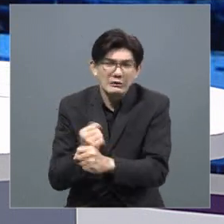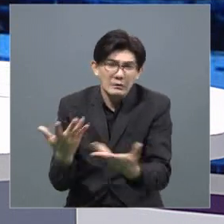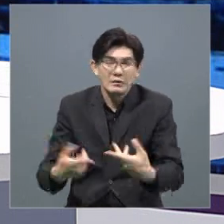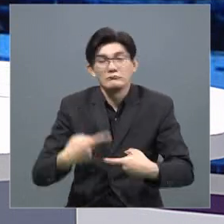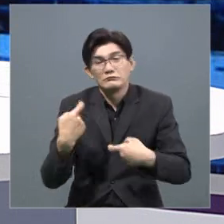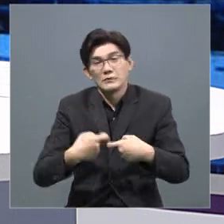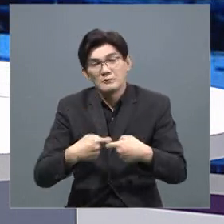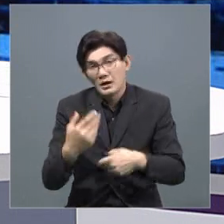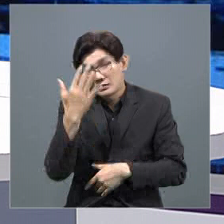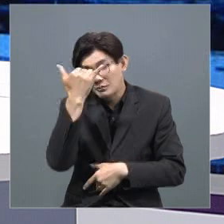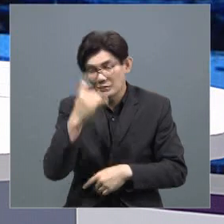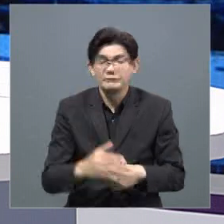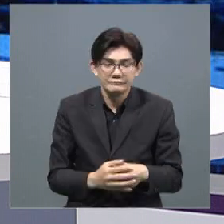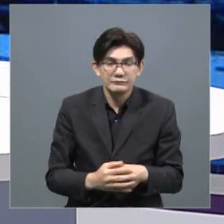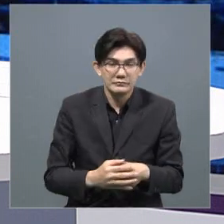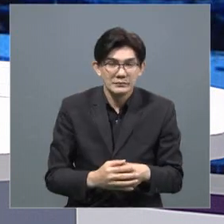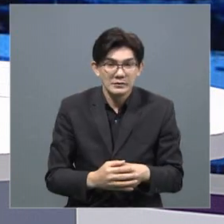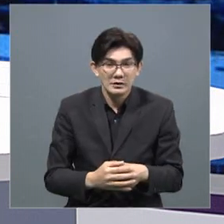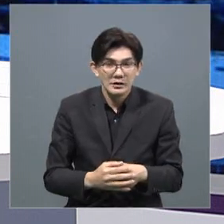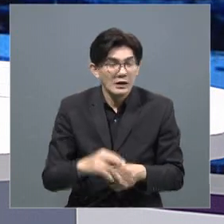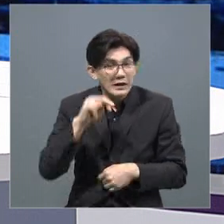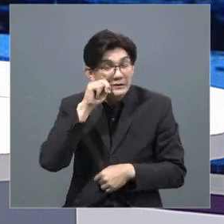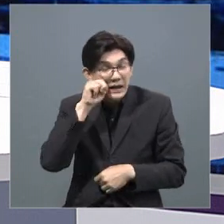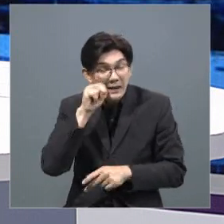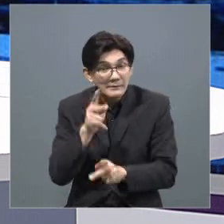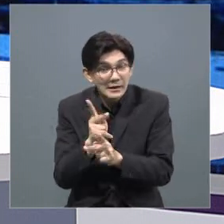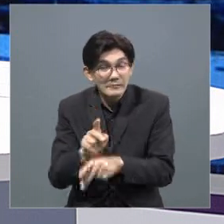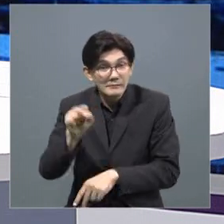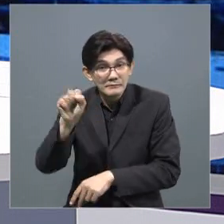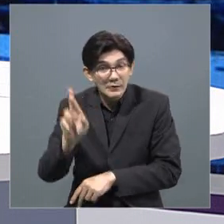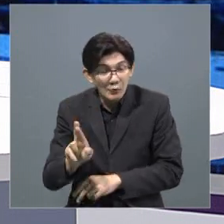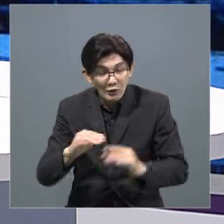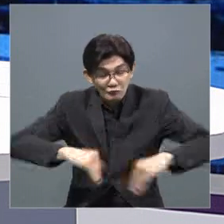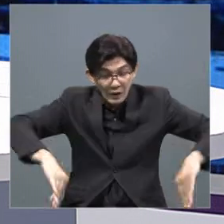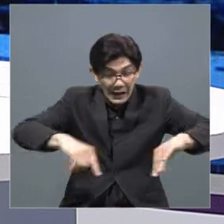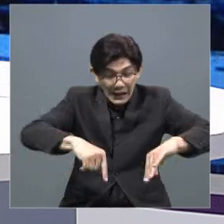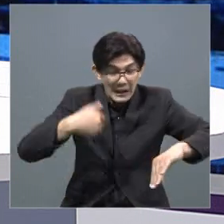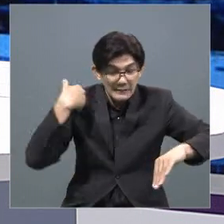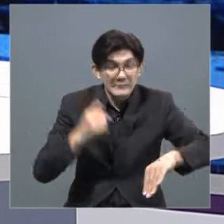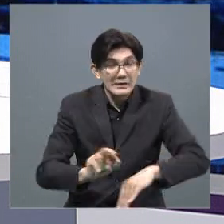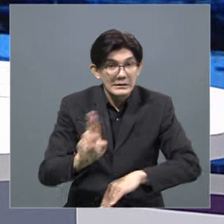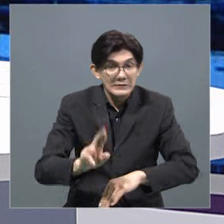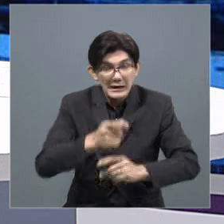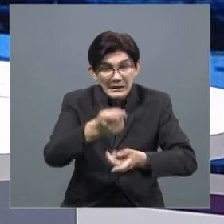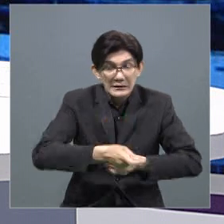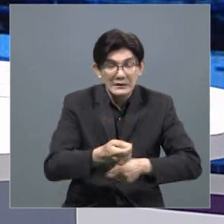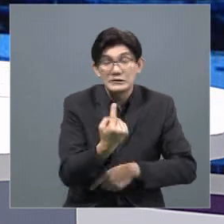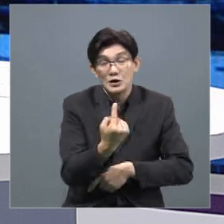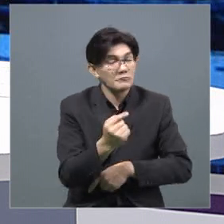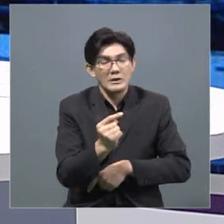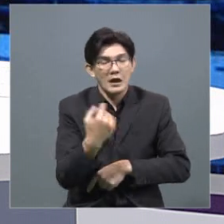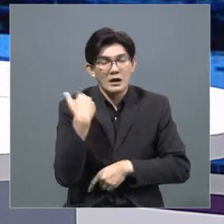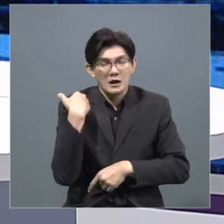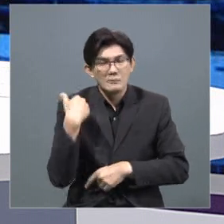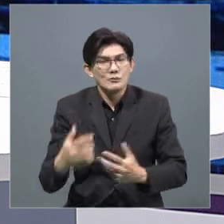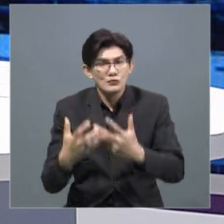คุณผู้ชมเนื่องจากว่าในส่วนที่เราจะสำรองน้ำไว้บรรดาอ่างเก็บน้ำทั้งหลายเนี่ยไม่ใช่แค่เอาไว้ใช้ในภาคเกษตรนะคือมันต้องมี